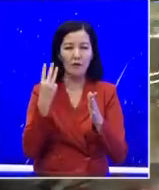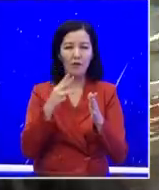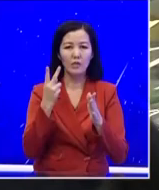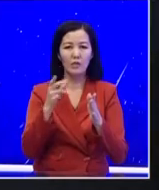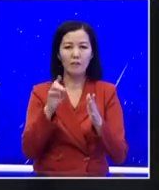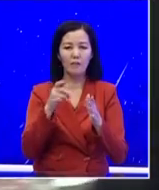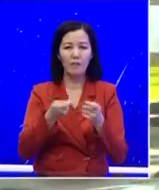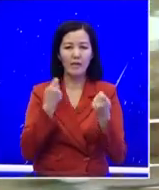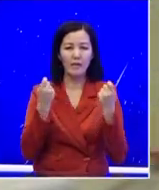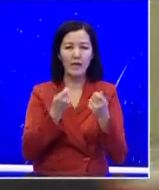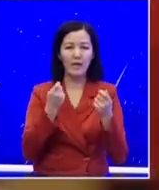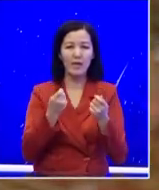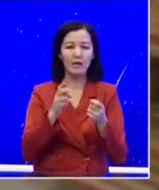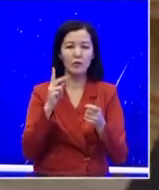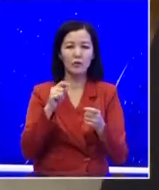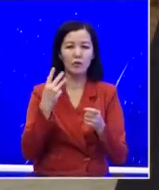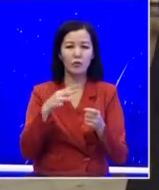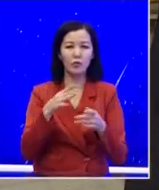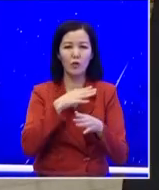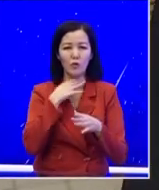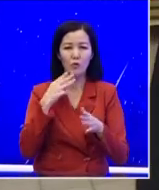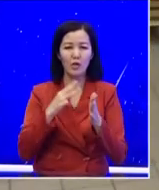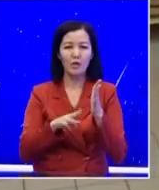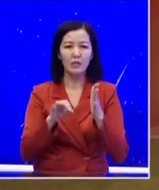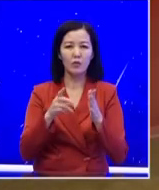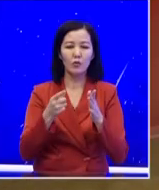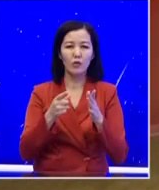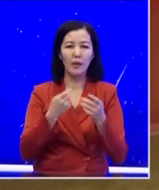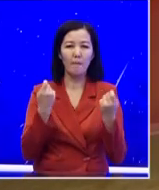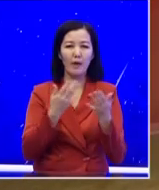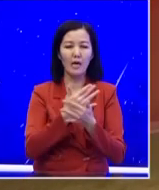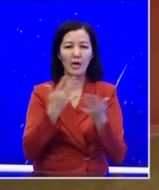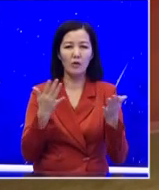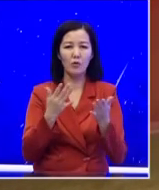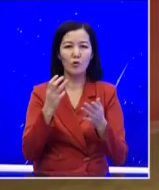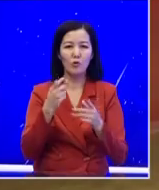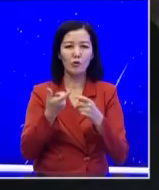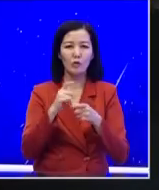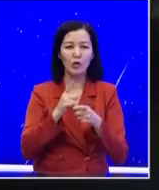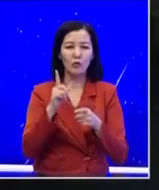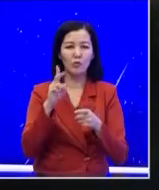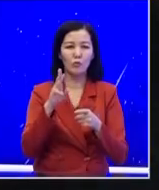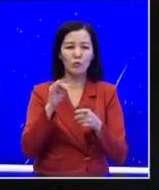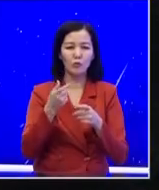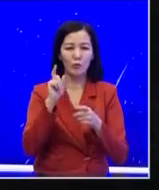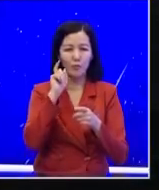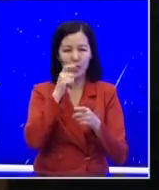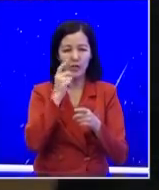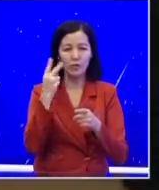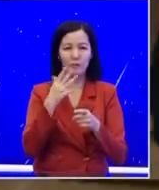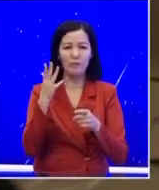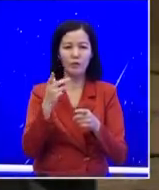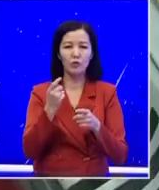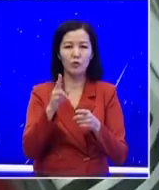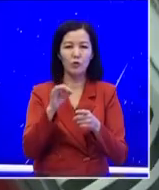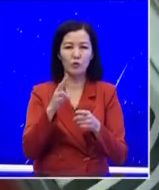32 тонна бидай ұны, 132 тонна ет, 80 тонна макарон, 300 тонна картоп, 100 тонна жуа, 25 тонна күріш